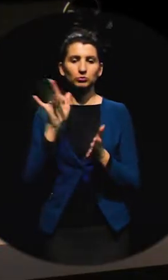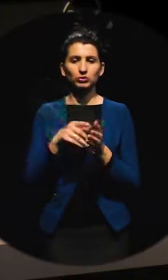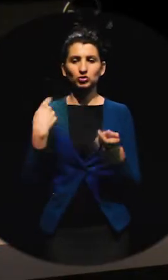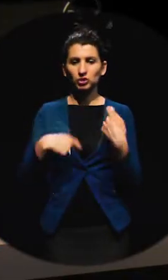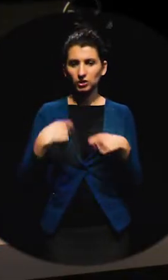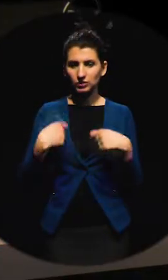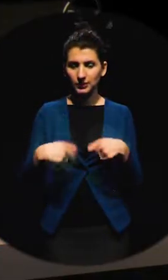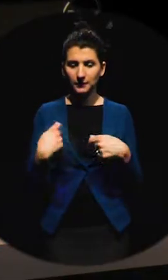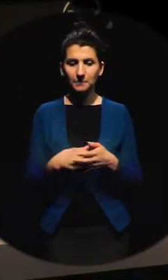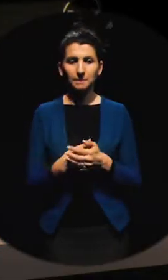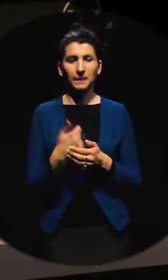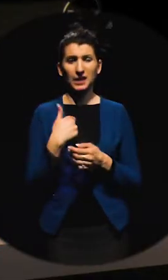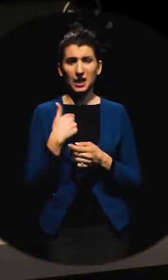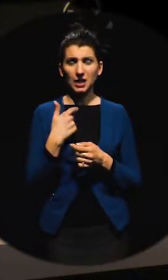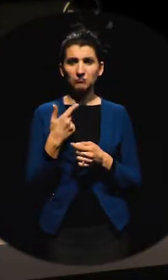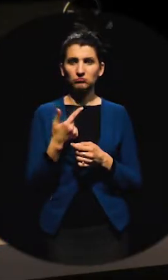A też